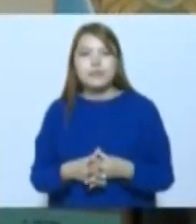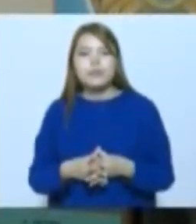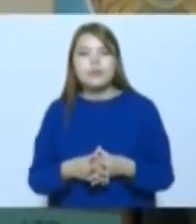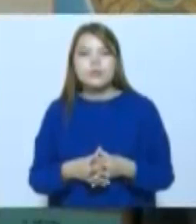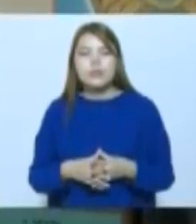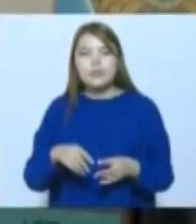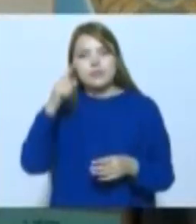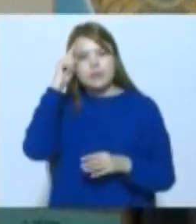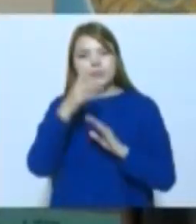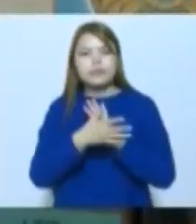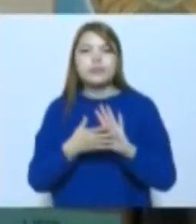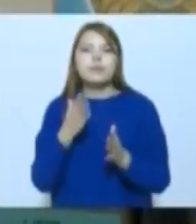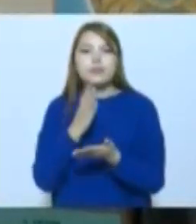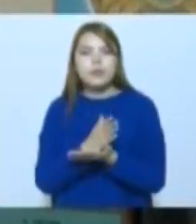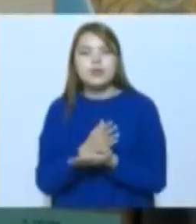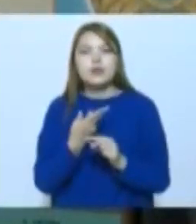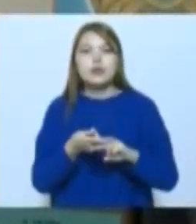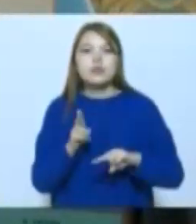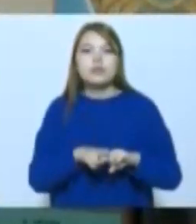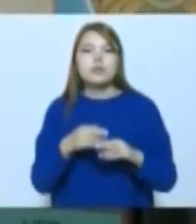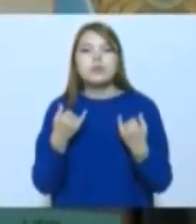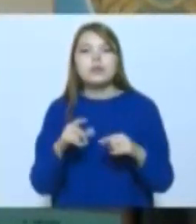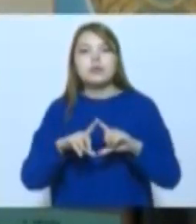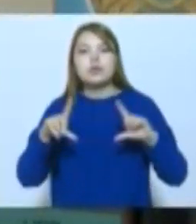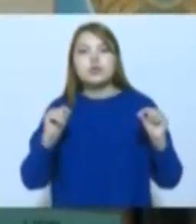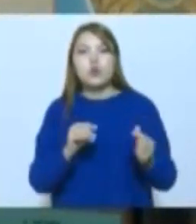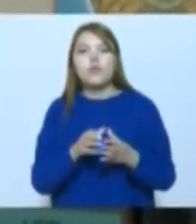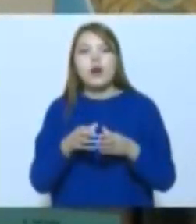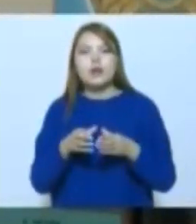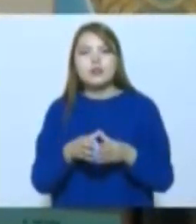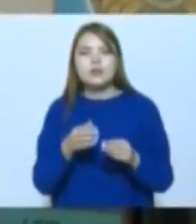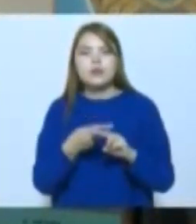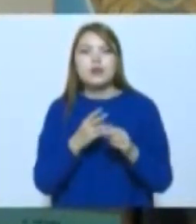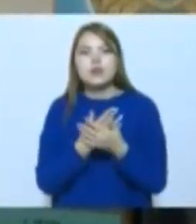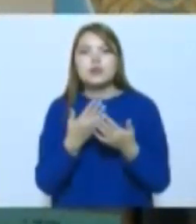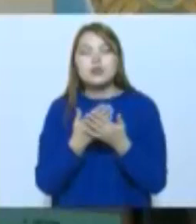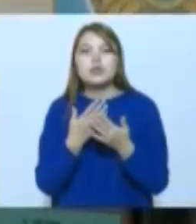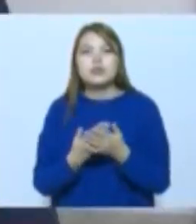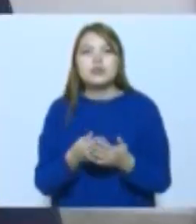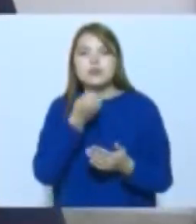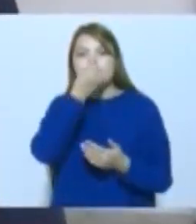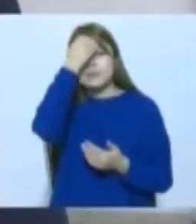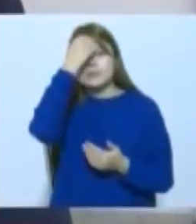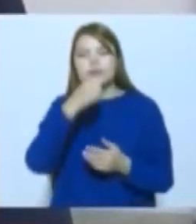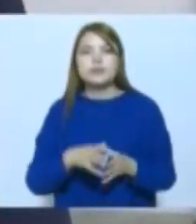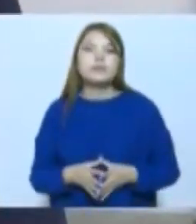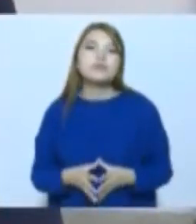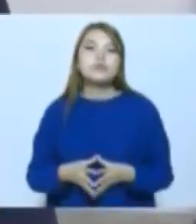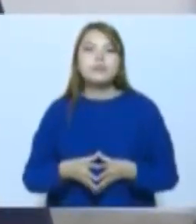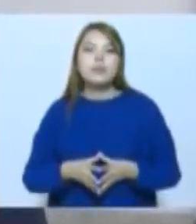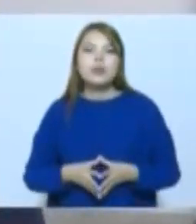барлығымызда түсініп жатырмыз. Сол үшін мына мектеп ұжымына көп-көп мен де алғысымды айтамын. Алғыс